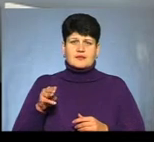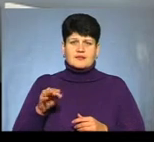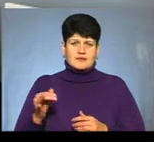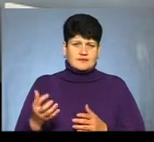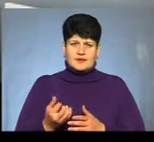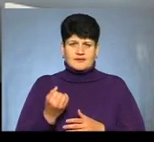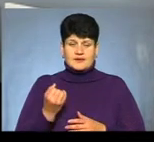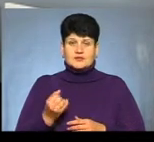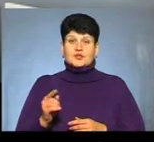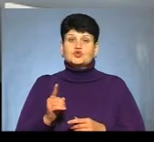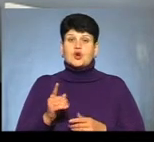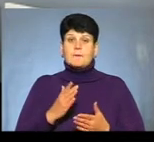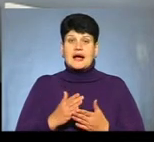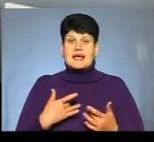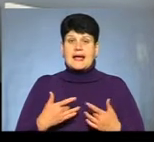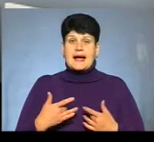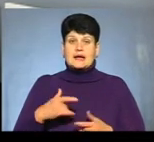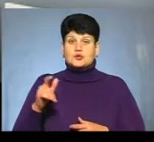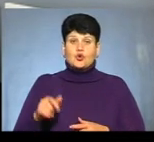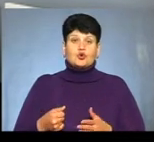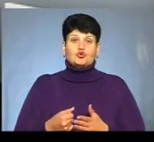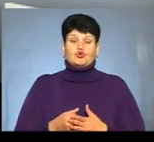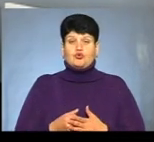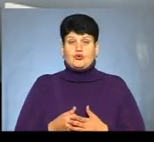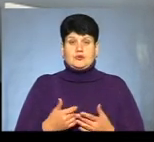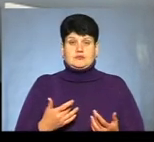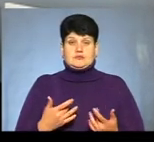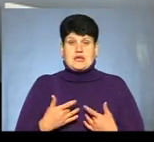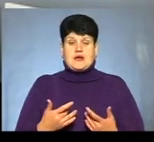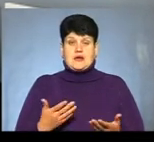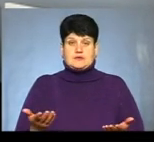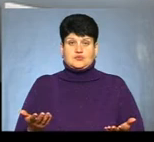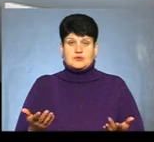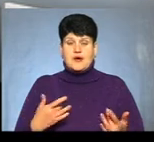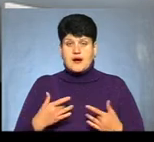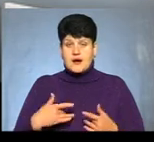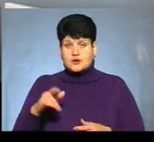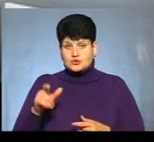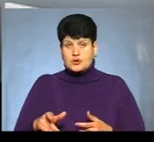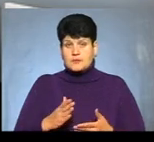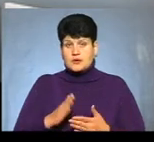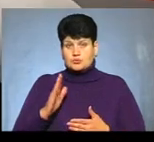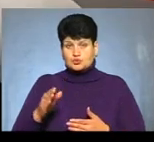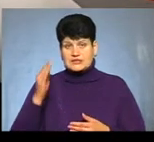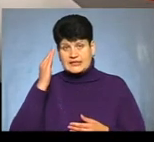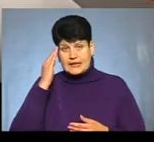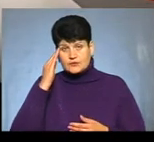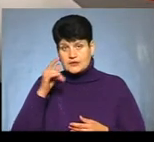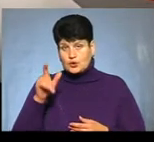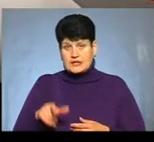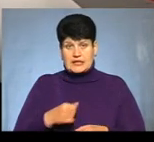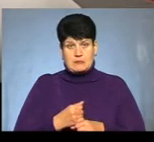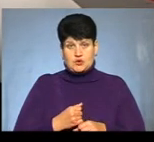щось там, які можна вигравати. Ну, що має актор і артист до грандів і до знання комп'ютера? Актор просто має бути талановита